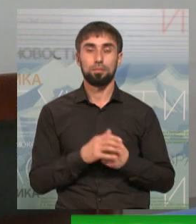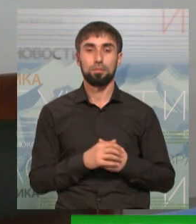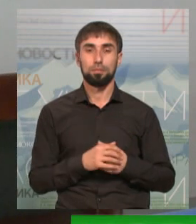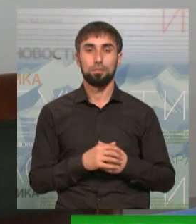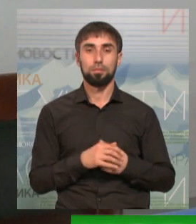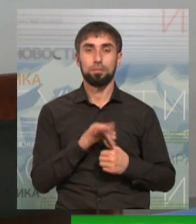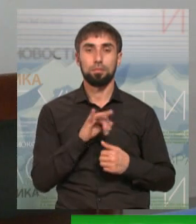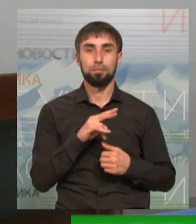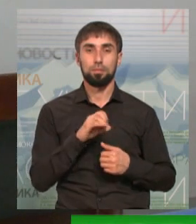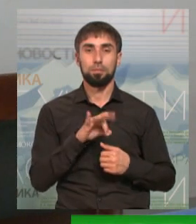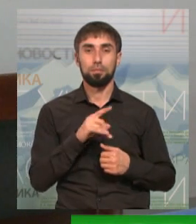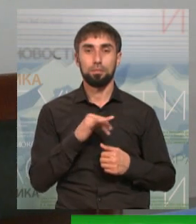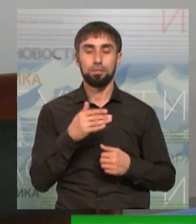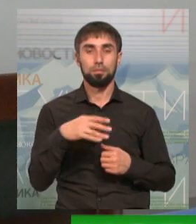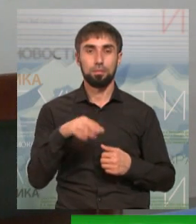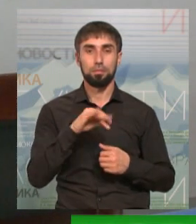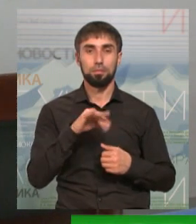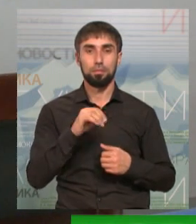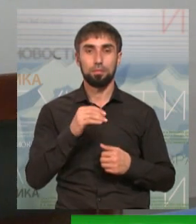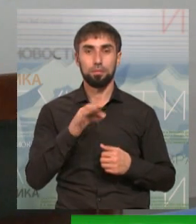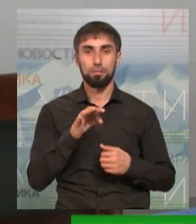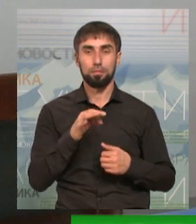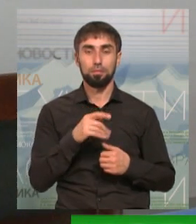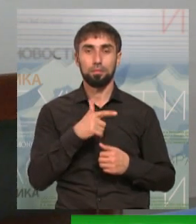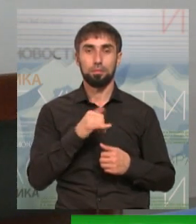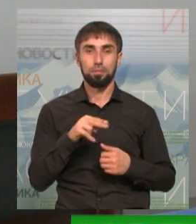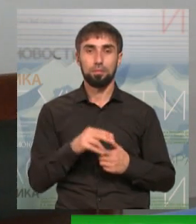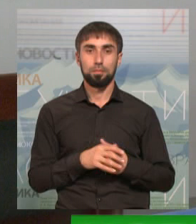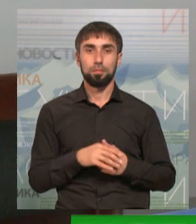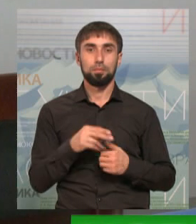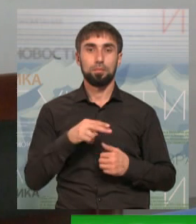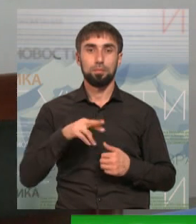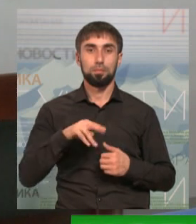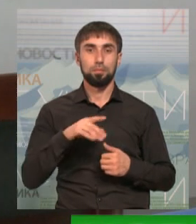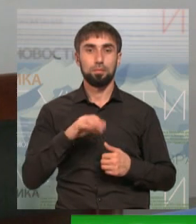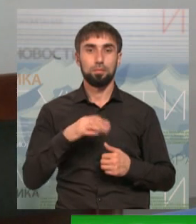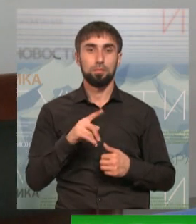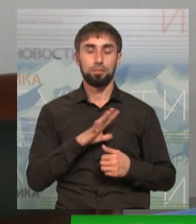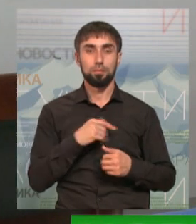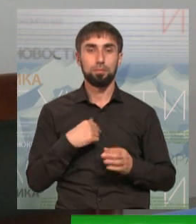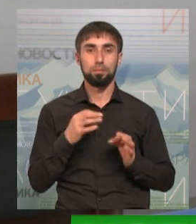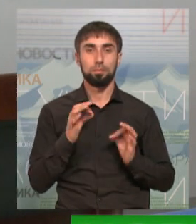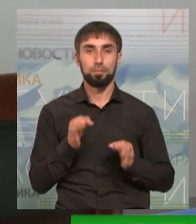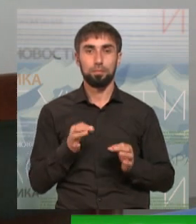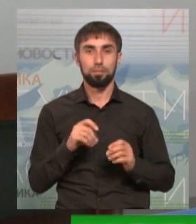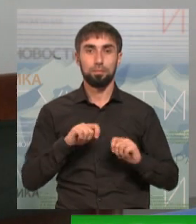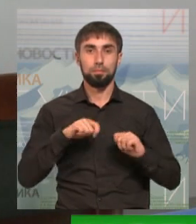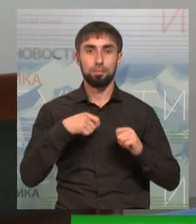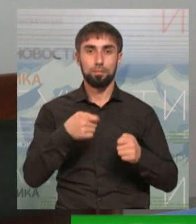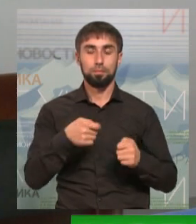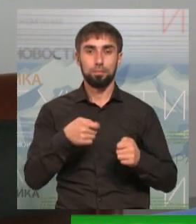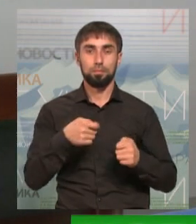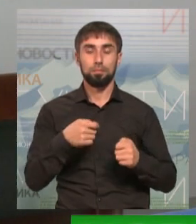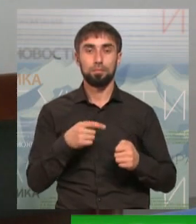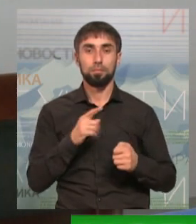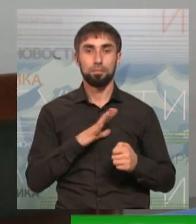инвентаризации имущества, всего имущества, движимого и недвижимого имущества ГУПов, для того, чтобы мы могли правильно их передать. То есть